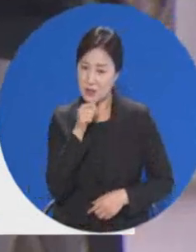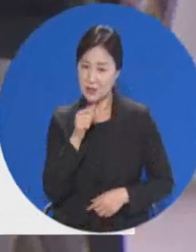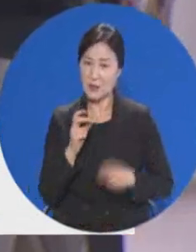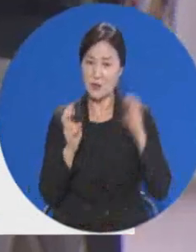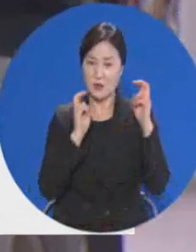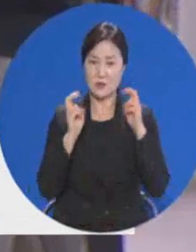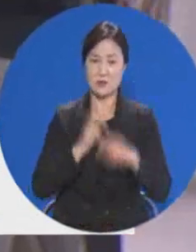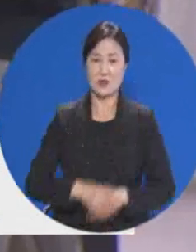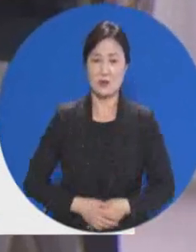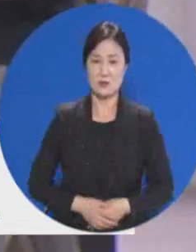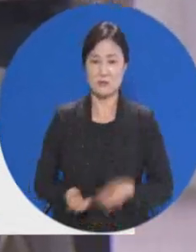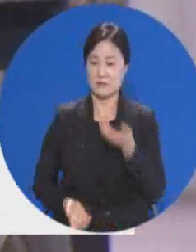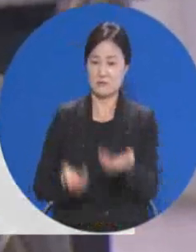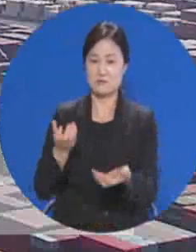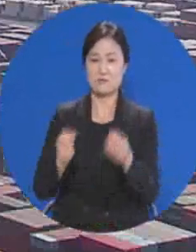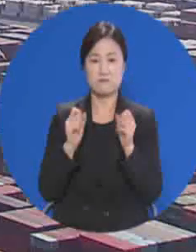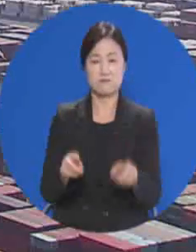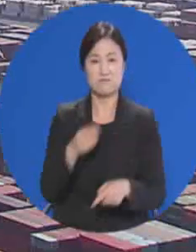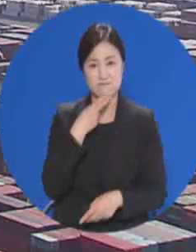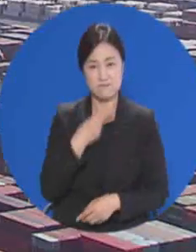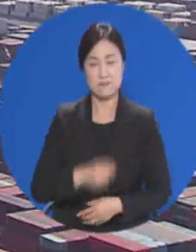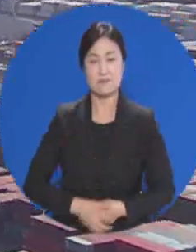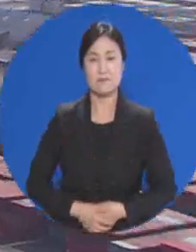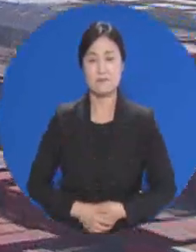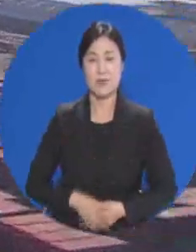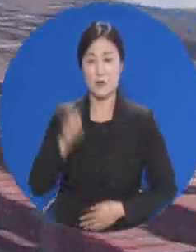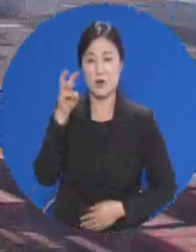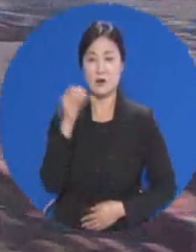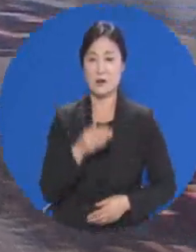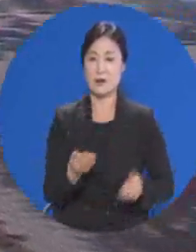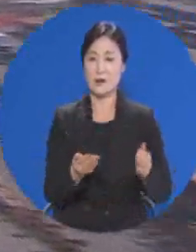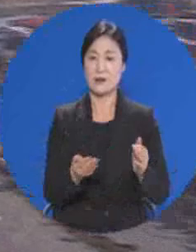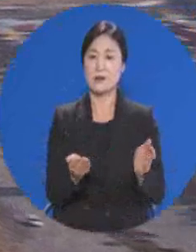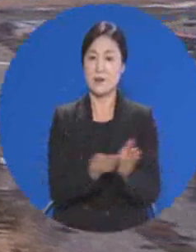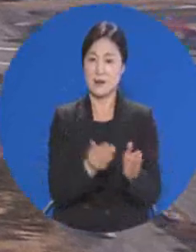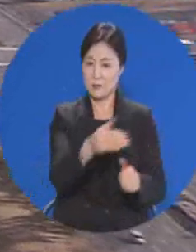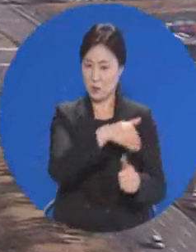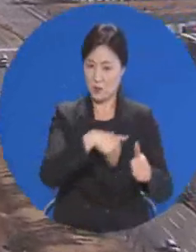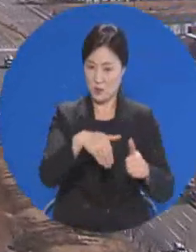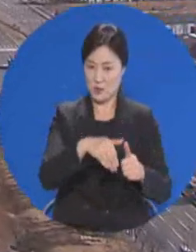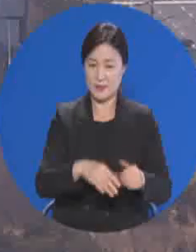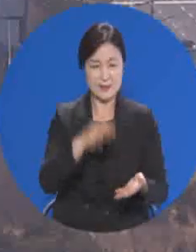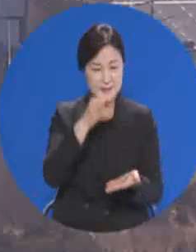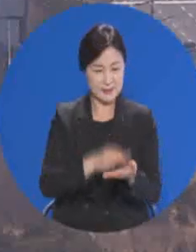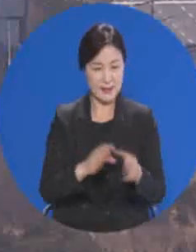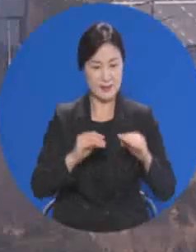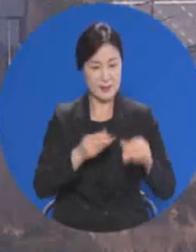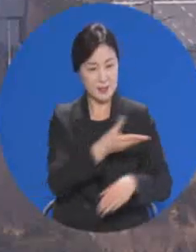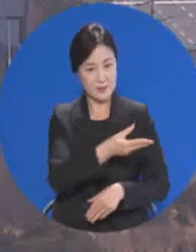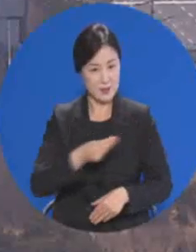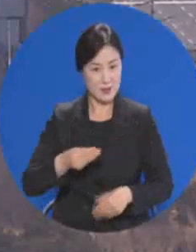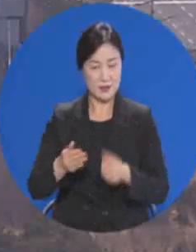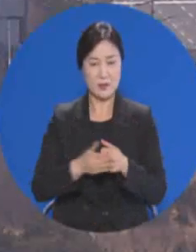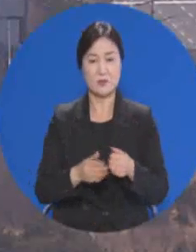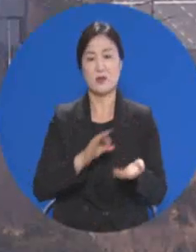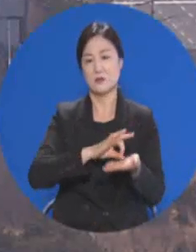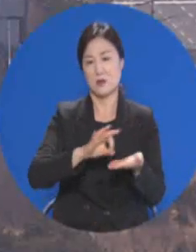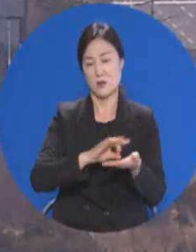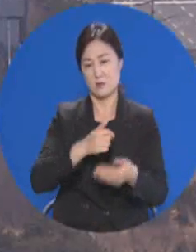이런 게 많이 없어졌다고 생각하고 있습니다. 광양항 배후단지는 저렴한 부지 임대료로 최근 수요가 크게